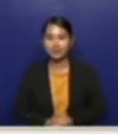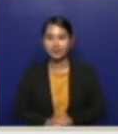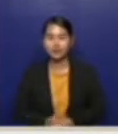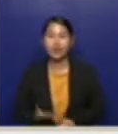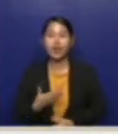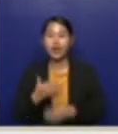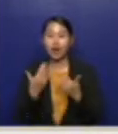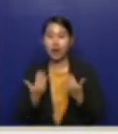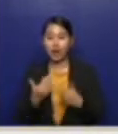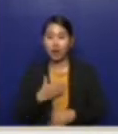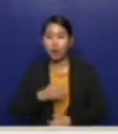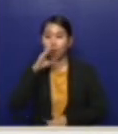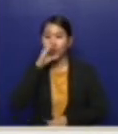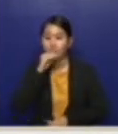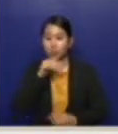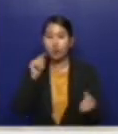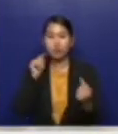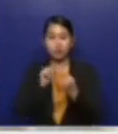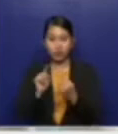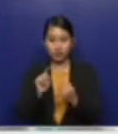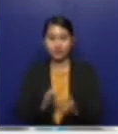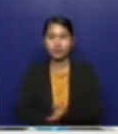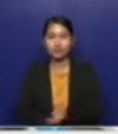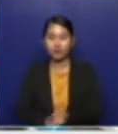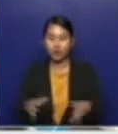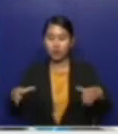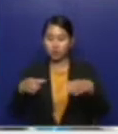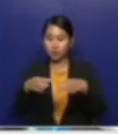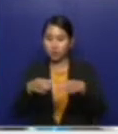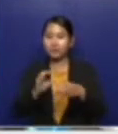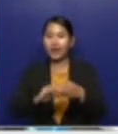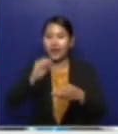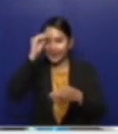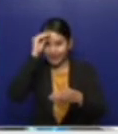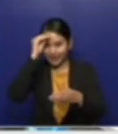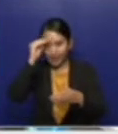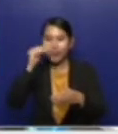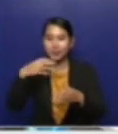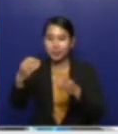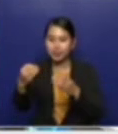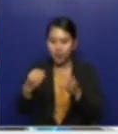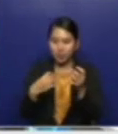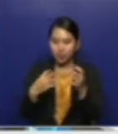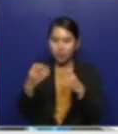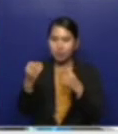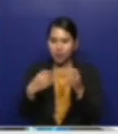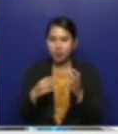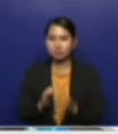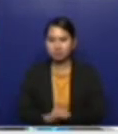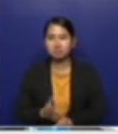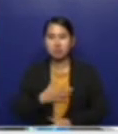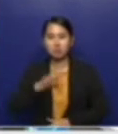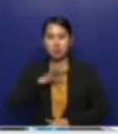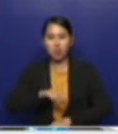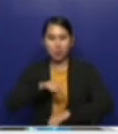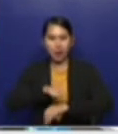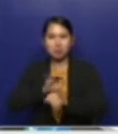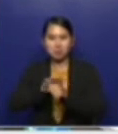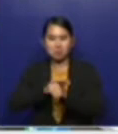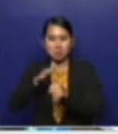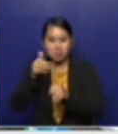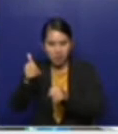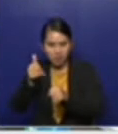พูดถึงอยู่นี่คือการรับฟังความเห็นนิสิตนักศึกษาเนี่ยผมเห็นว่ามาถูกที่ถูกเวลาจริงๆ